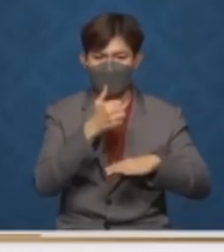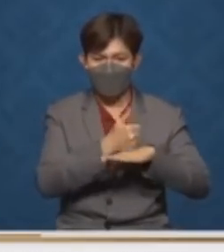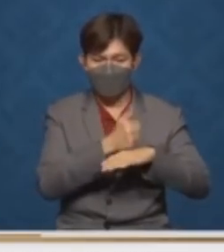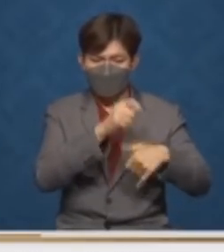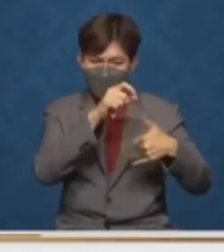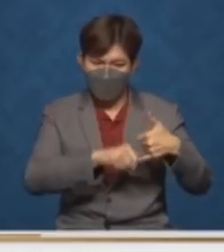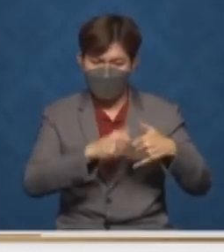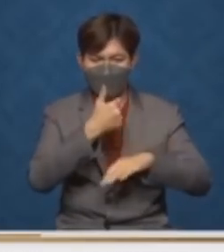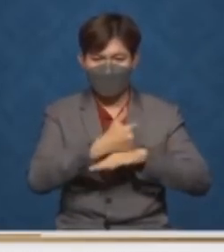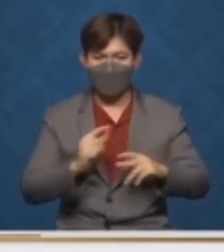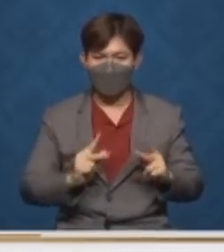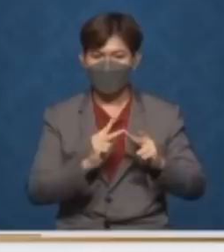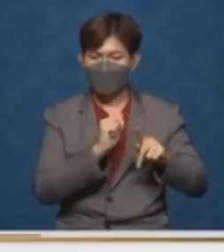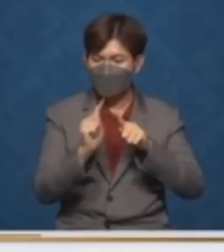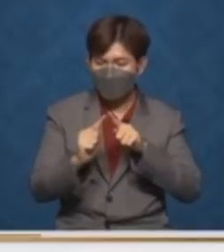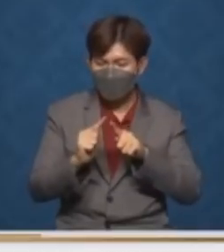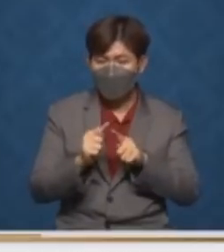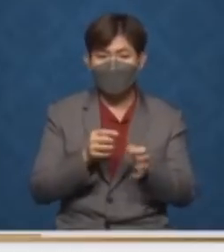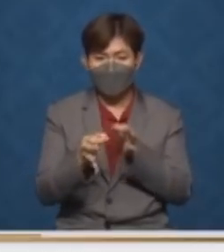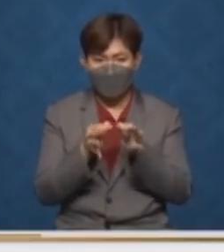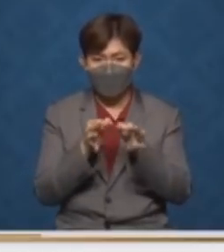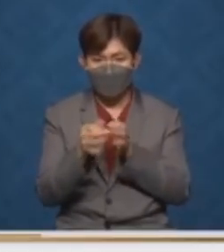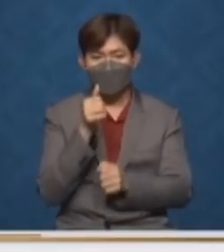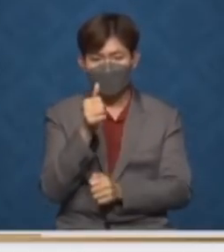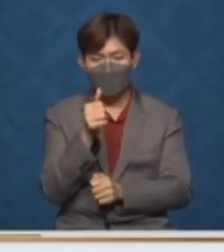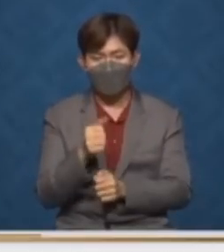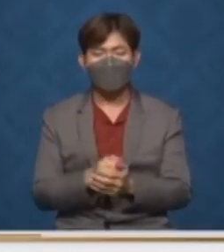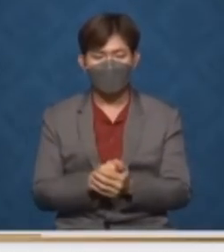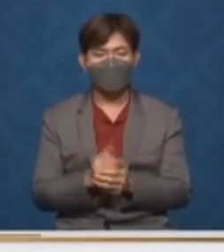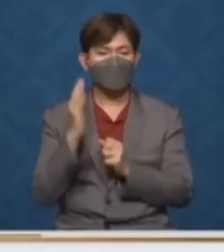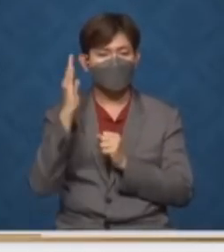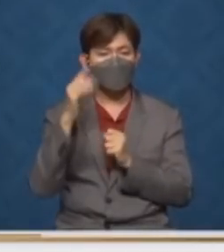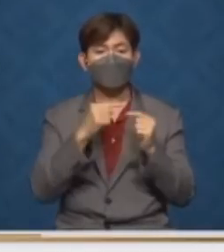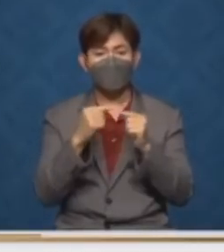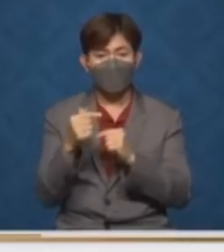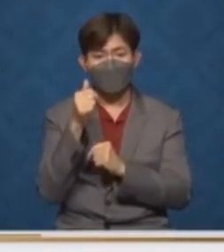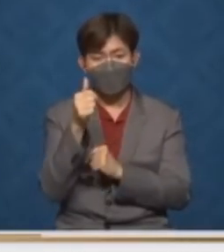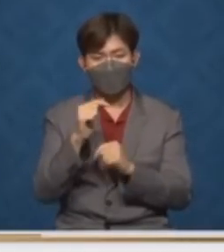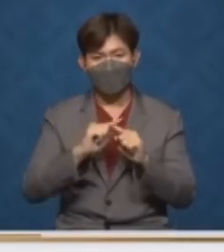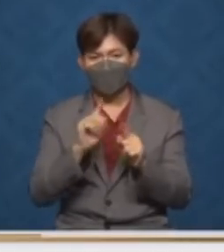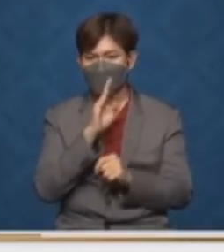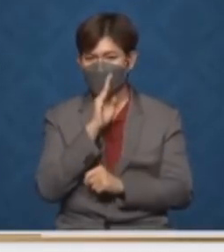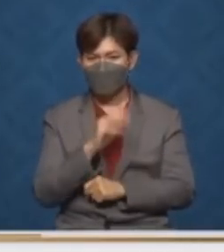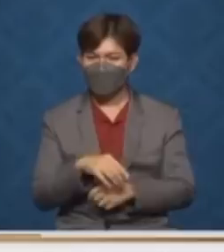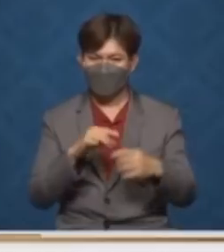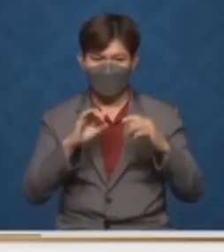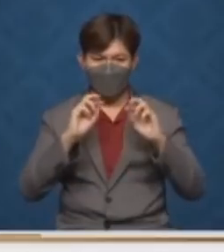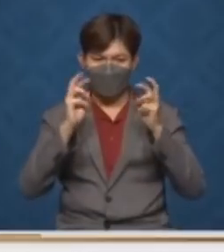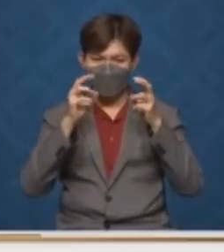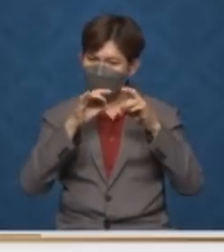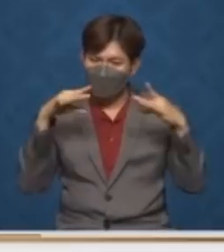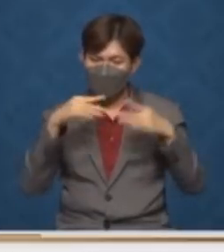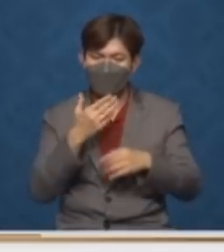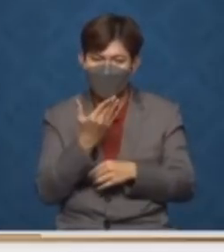investigación signalsiไ chang jagu aj ang r website สสพ penถ้าไม่เกี่วกับปพิหารน ขอใหลกเร